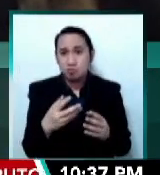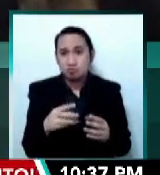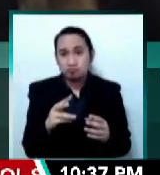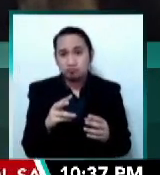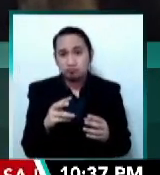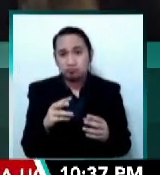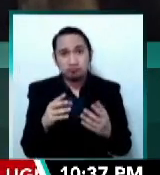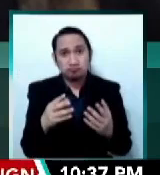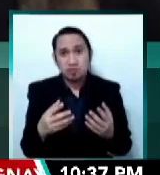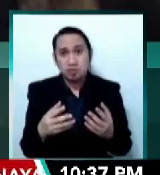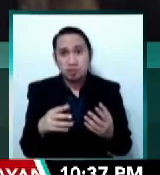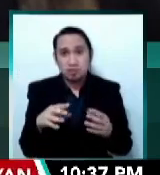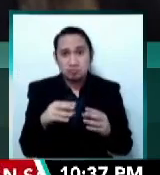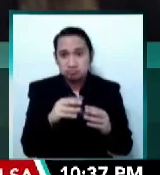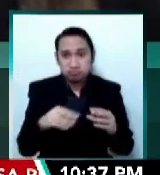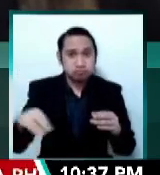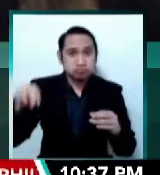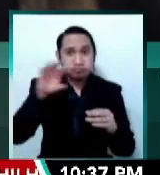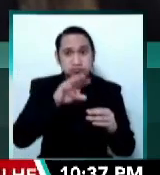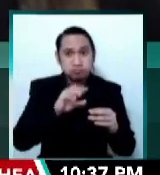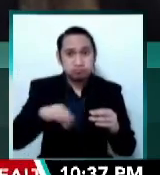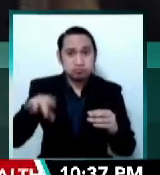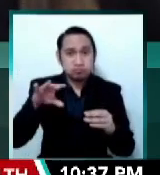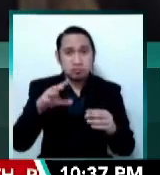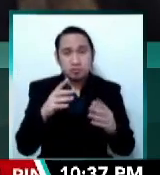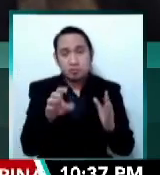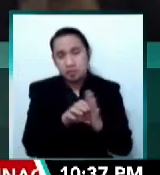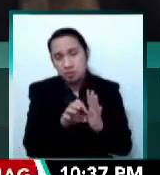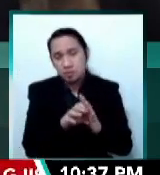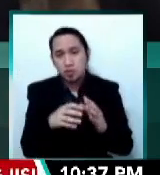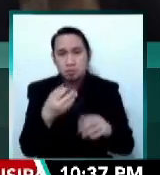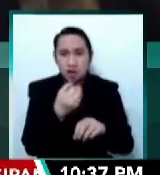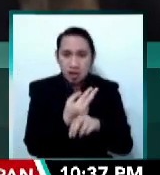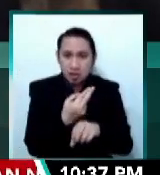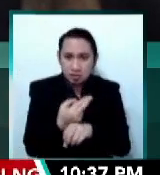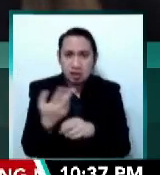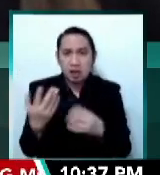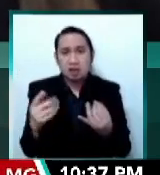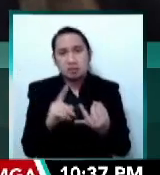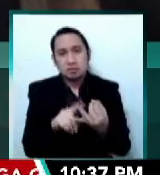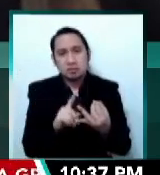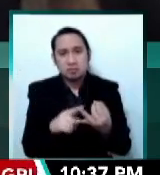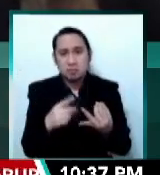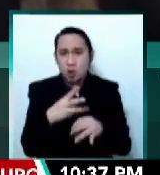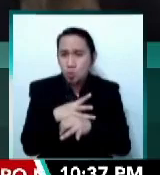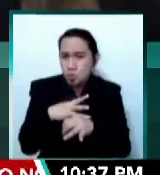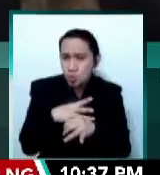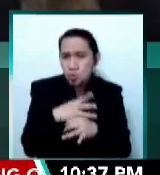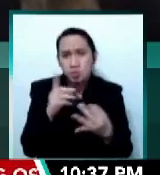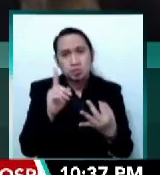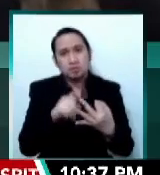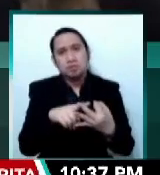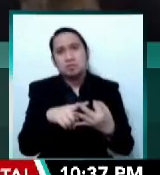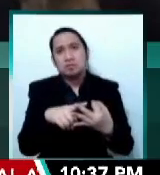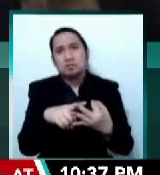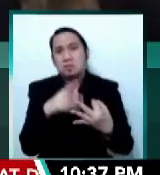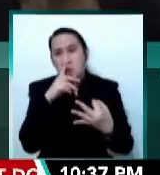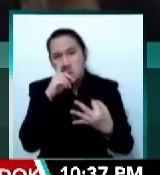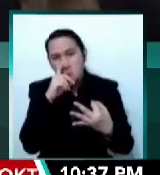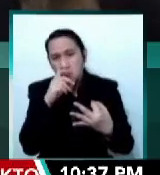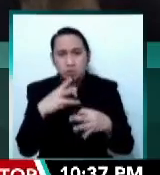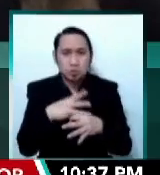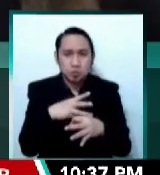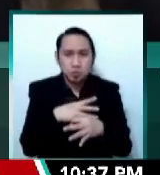other materials, for example, the rocks, the pebbles, the driftwoods, and the